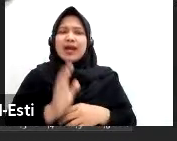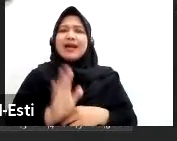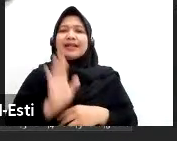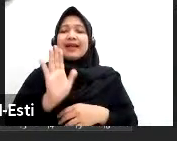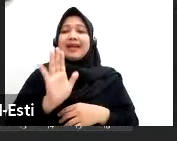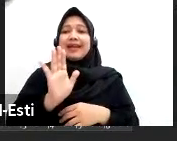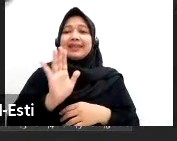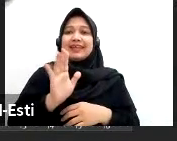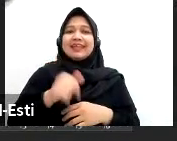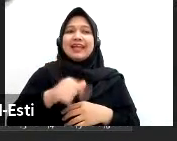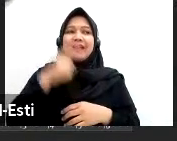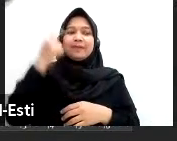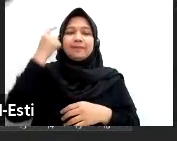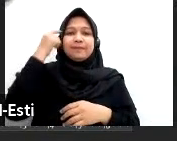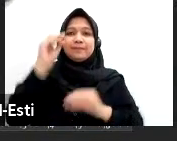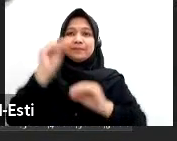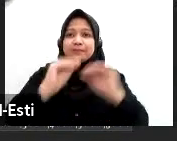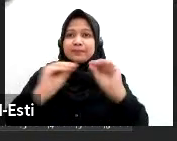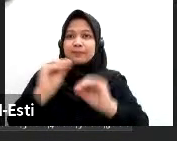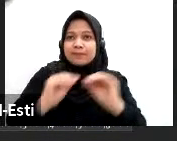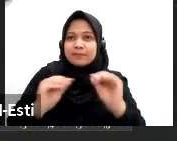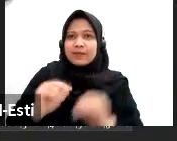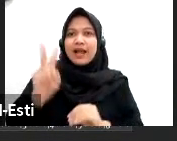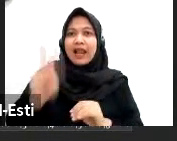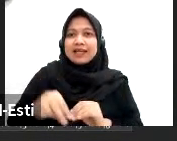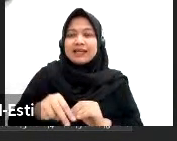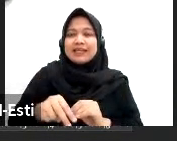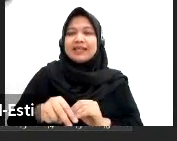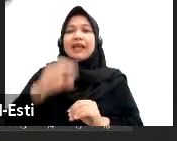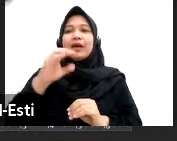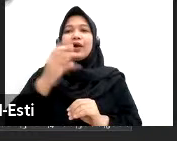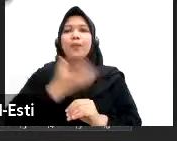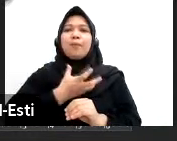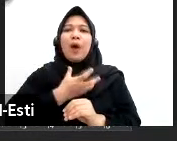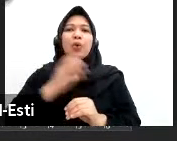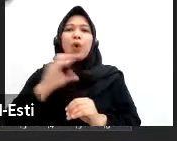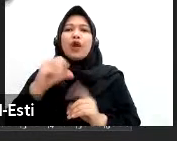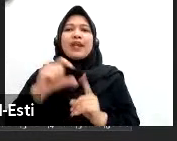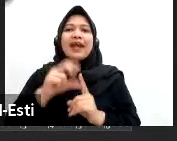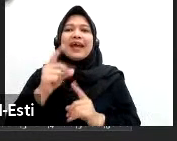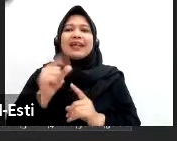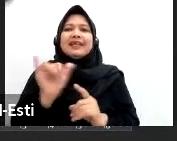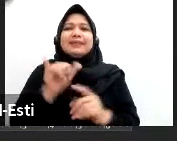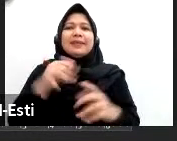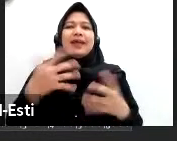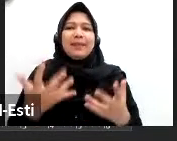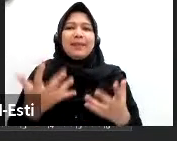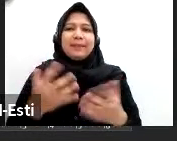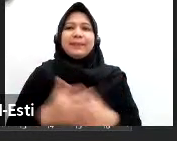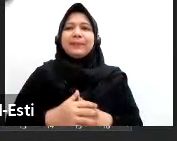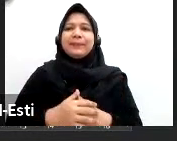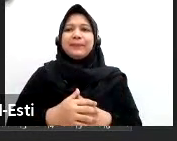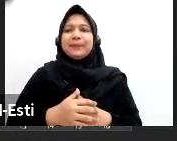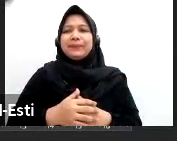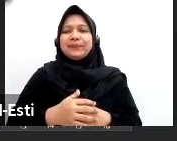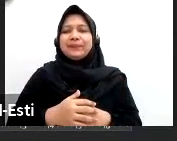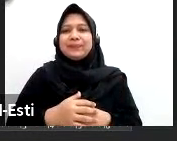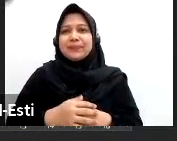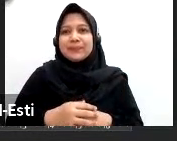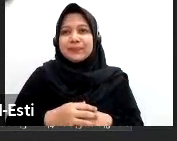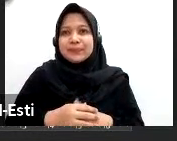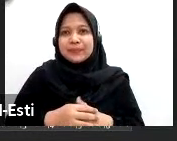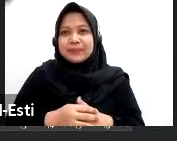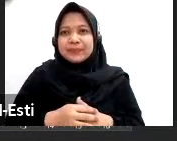meramunya kembali kopiah kita maunya arah mana ah ah Hai